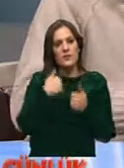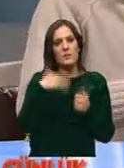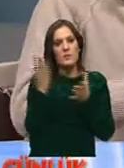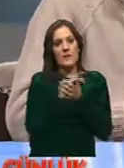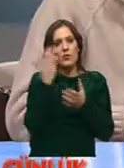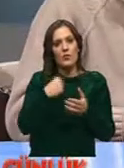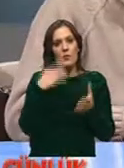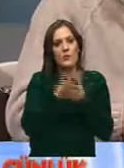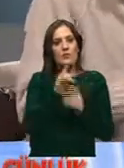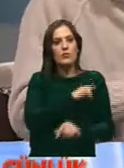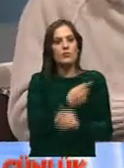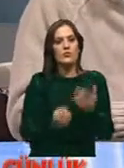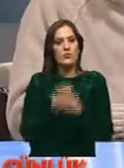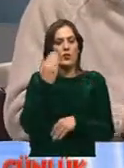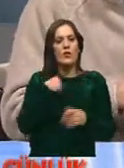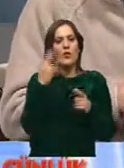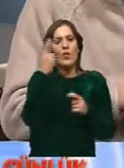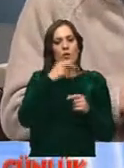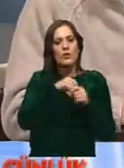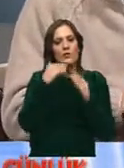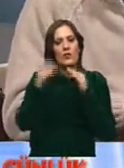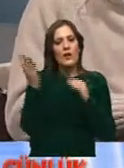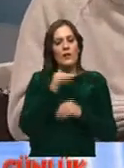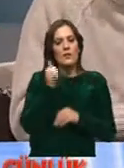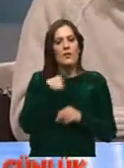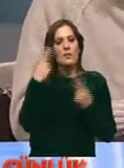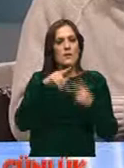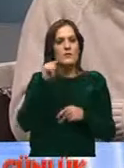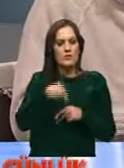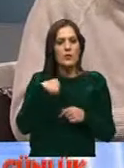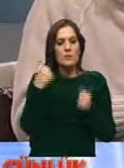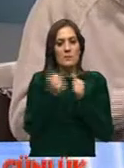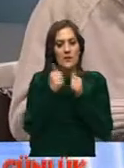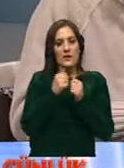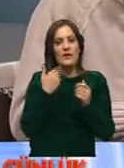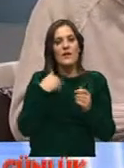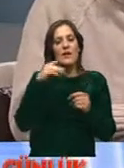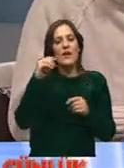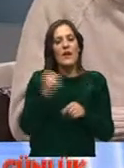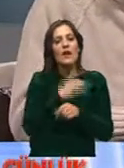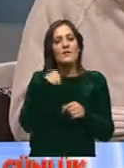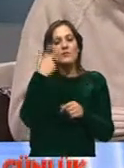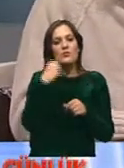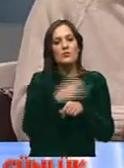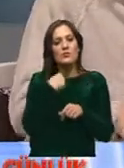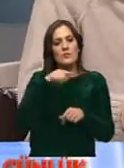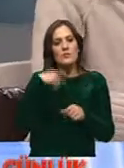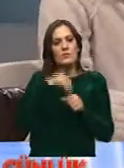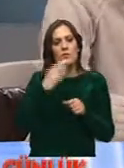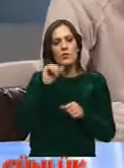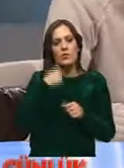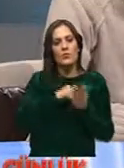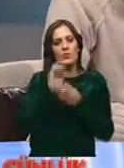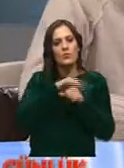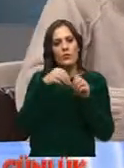birlik olun. Yani birlikten güç doğar. Zaten koronun toplumsal en önemli mesajı bu. Yani birlikte aidiyet duygusu. Bu bizim için çok önemli. Yani